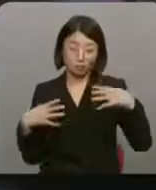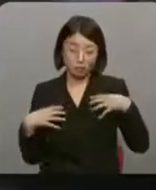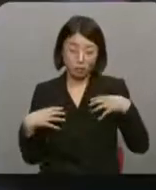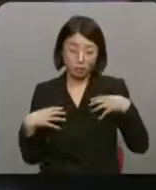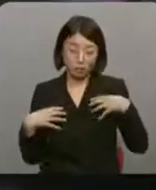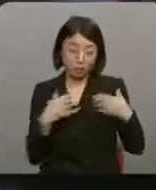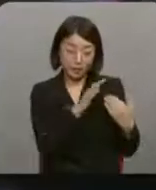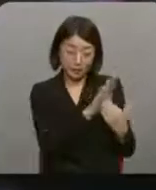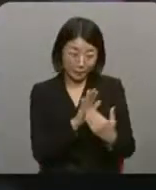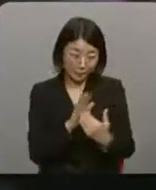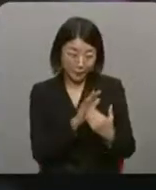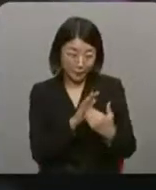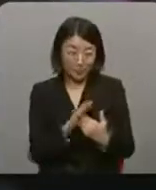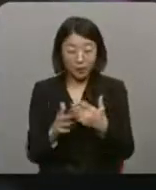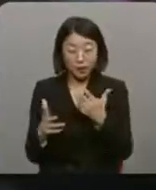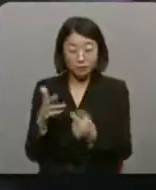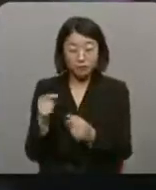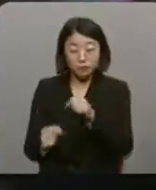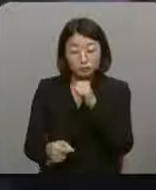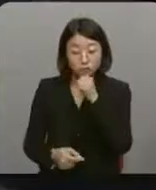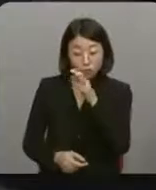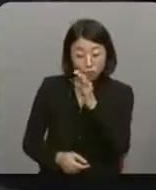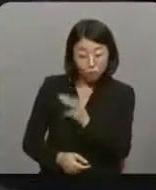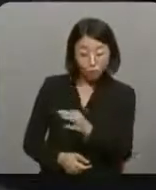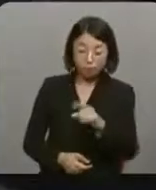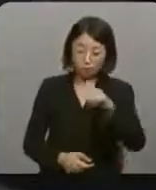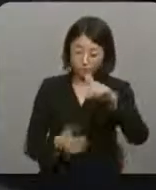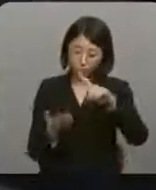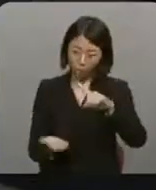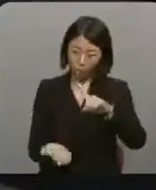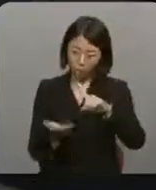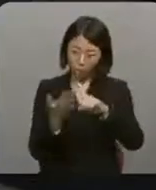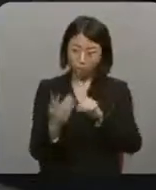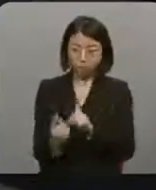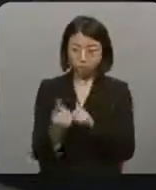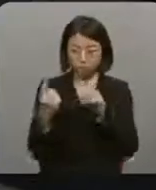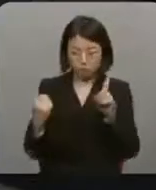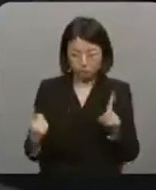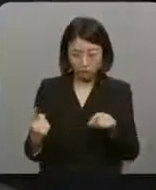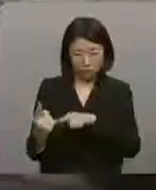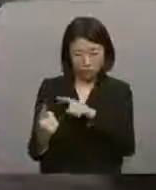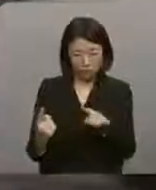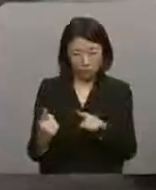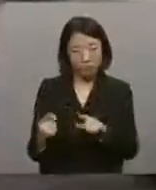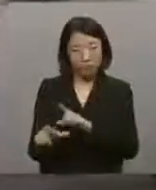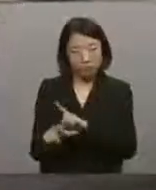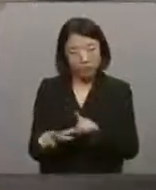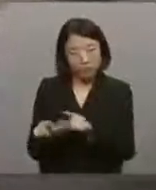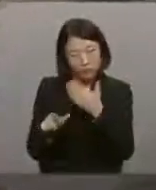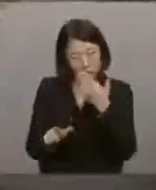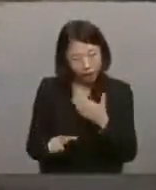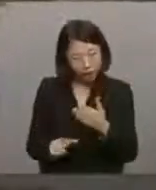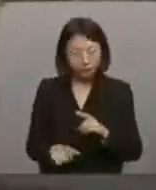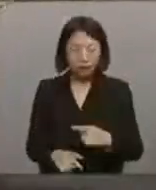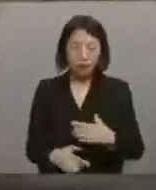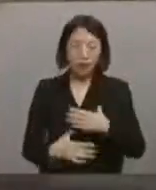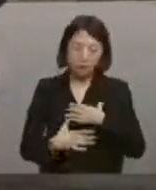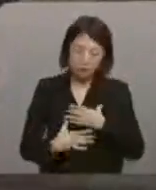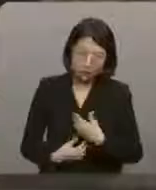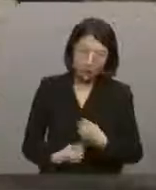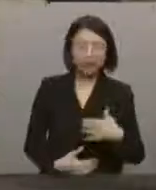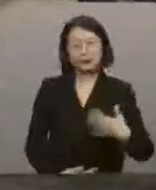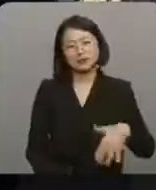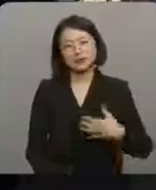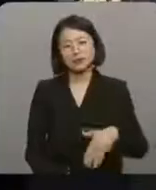상황과 백신접종 일 등을 감안해 다음달 초쯤 단계적 일상 회복을 예고 했지만 아직 안심하긴 은 일러